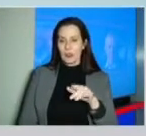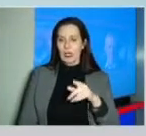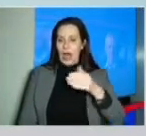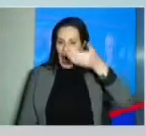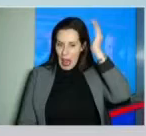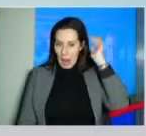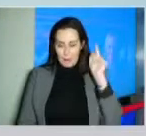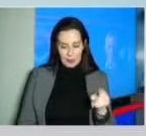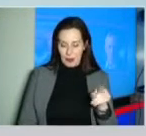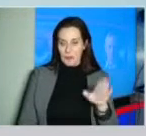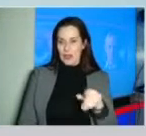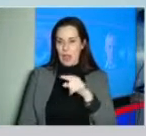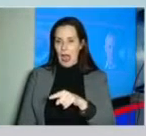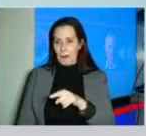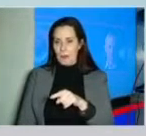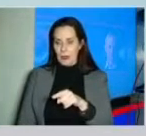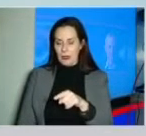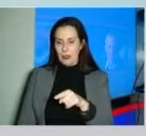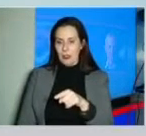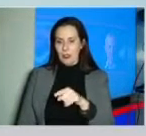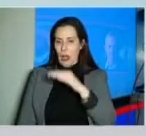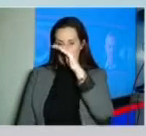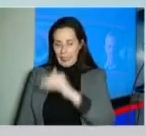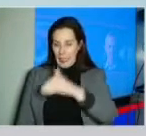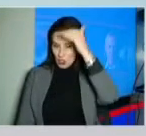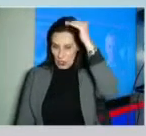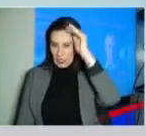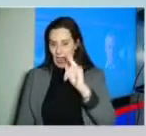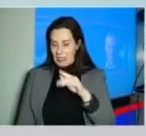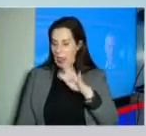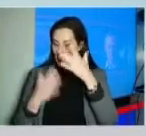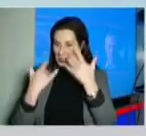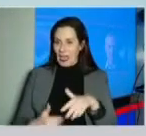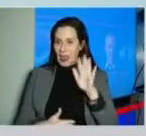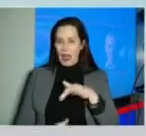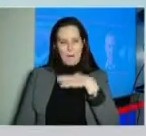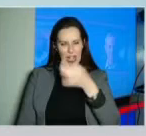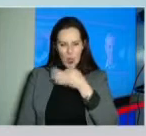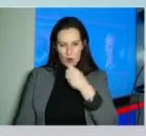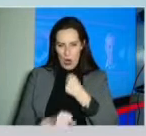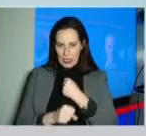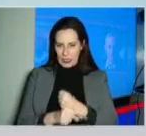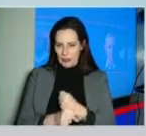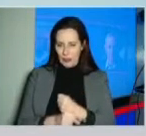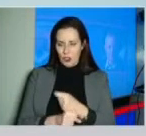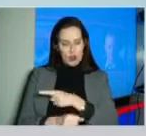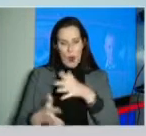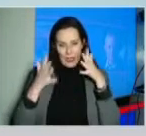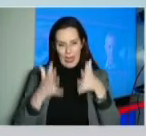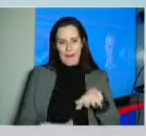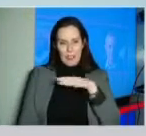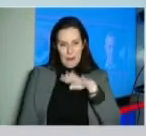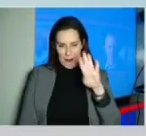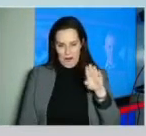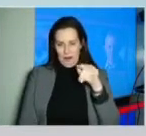לפיד מצד אחד וגם בתנועת מלקחיים את הירידה של גנץ גם בסקרים אבל גם בנאום עצמו שבו הוא תקף את